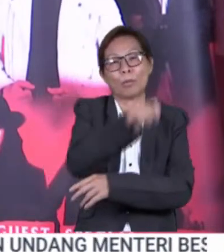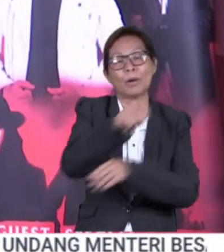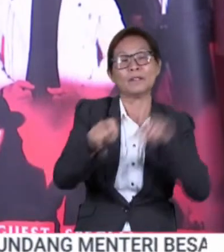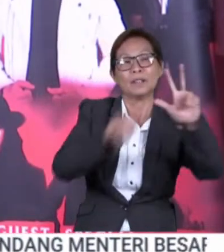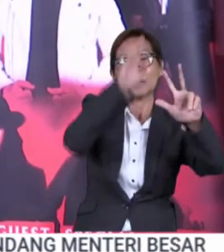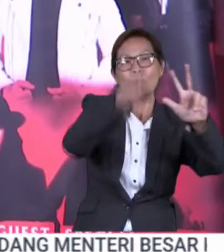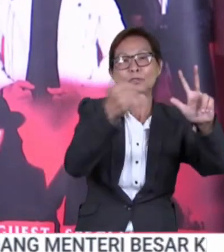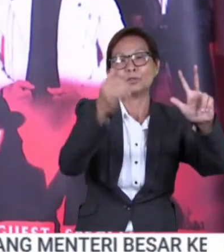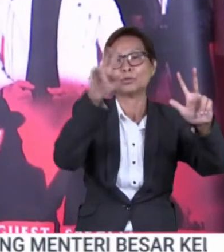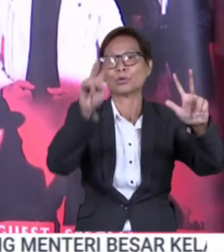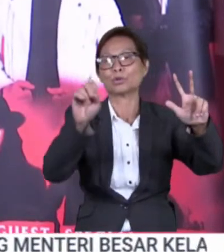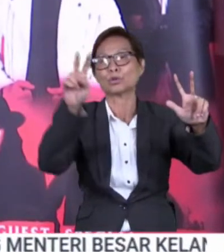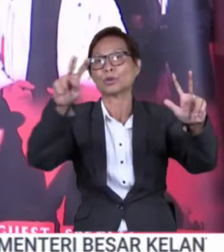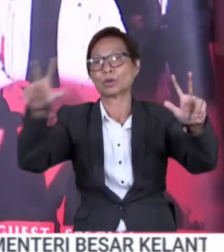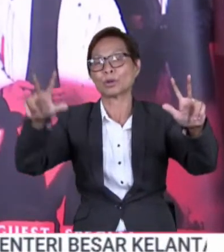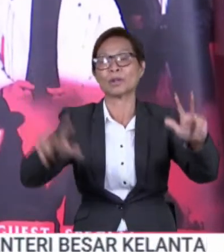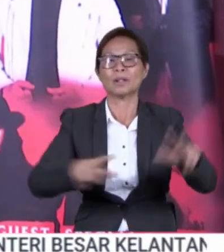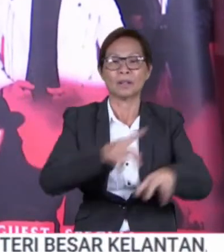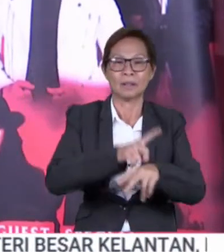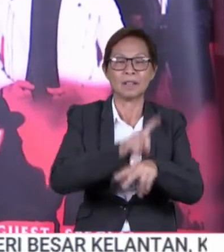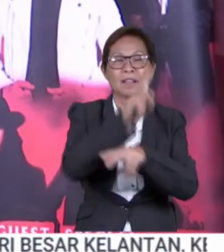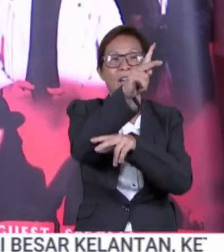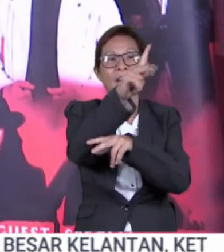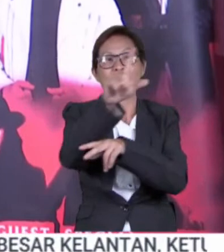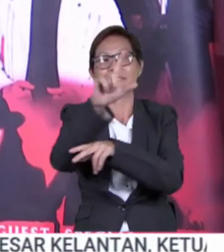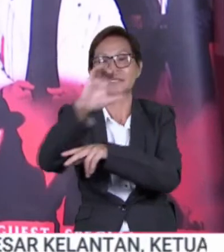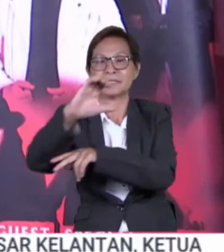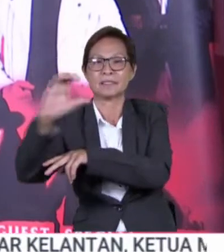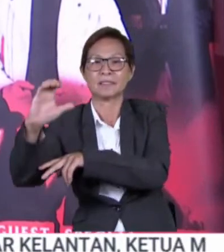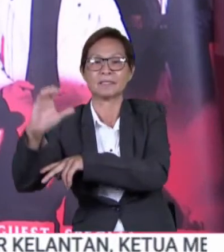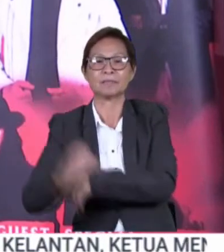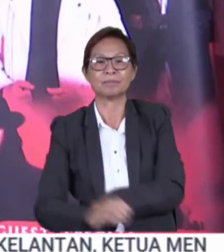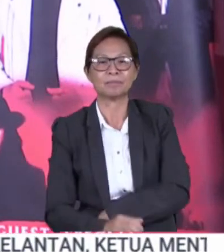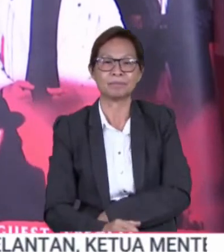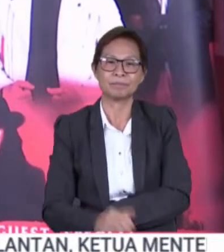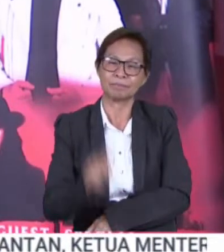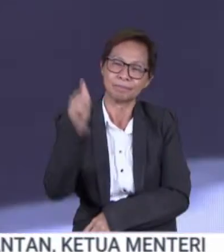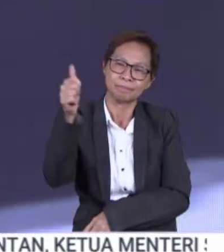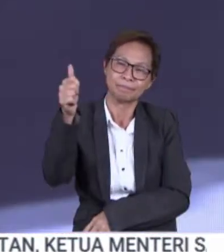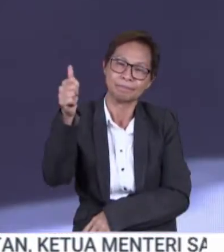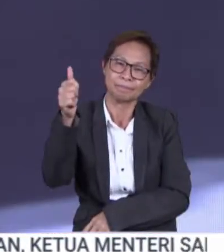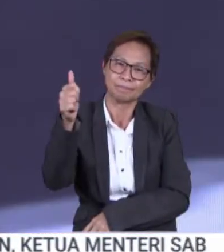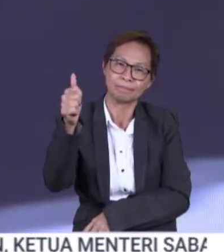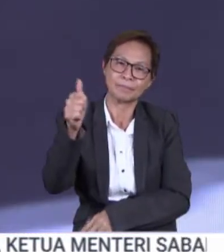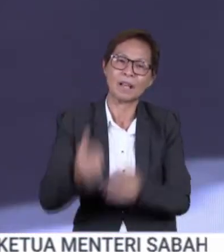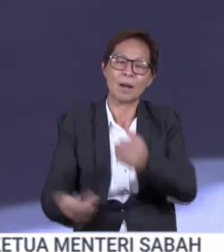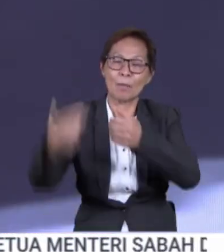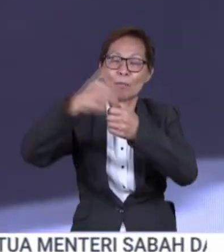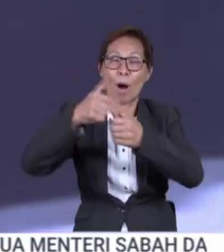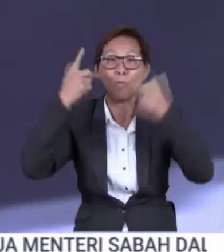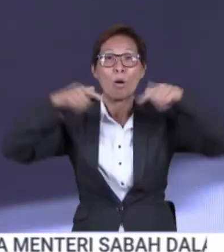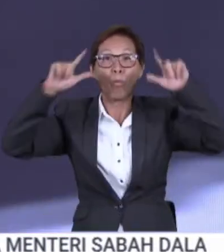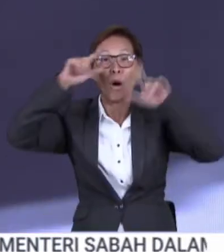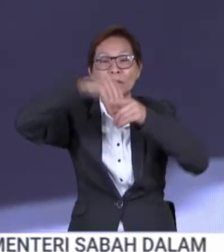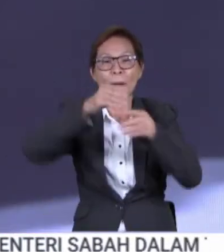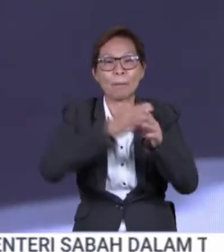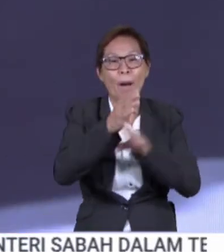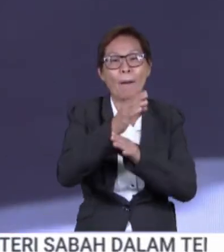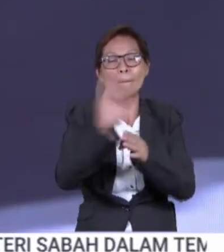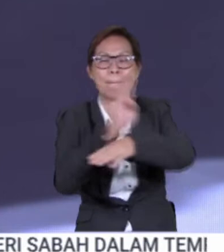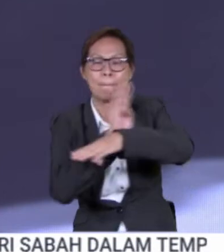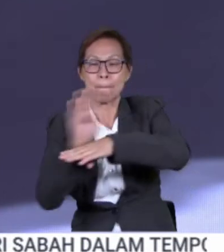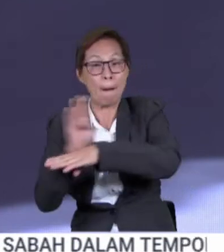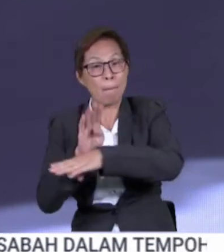2023 di Primary Hall KLCC. Jumpa di sana. Penglibatan selebriti dalam bidang